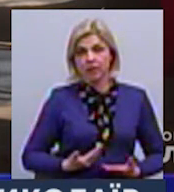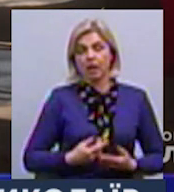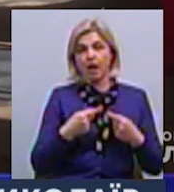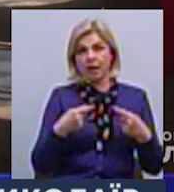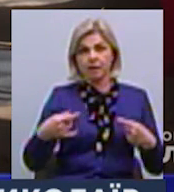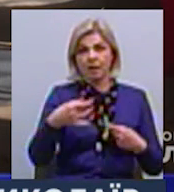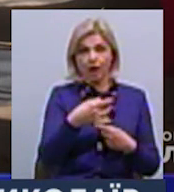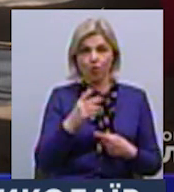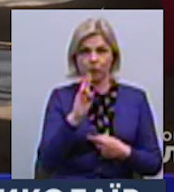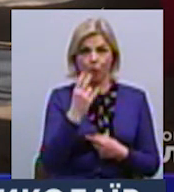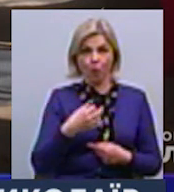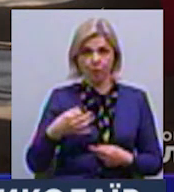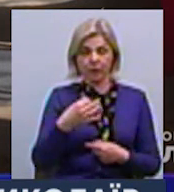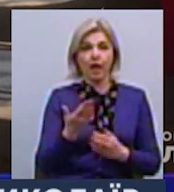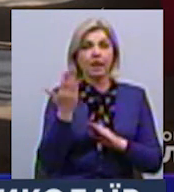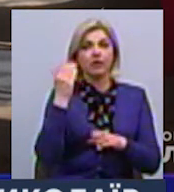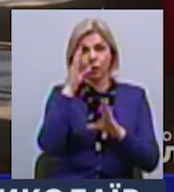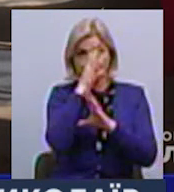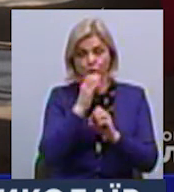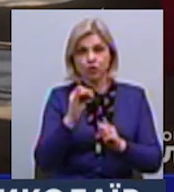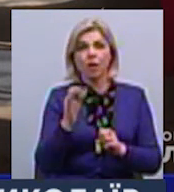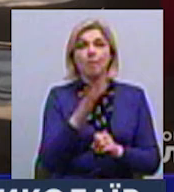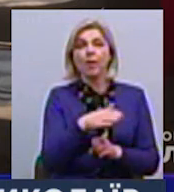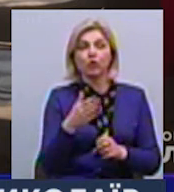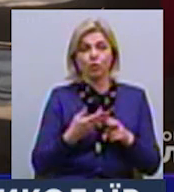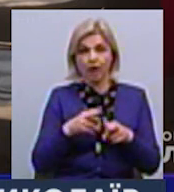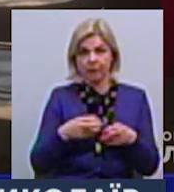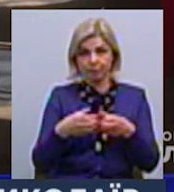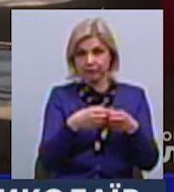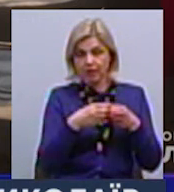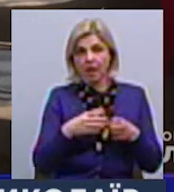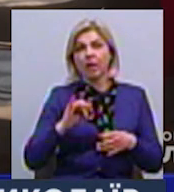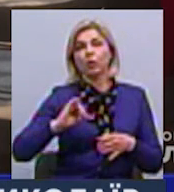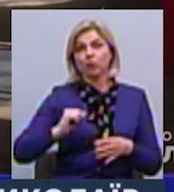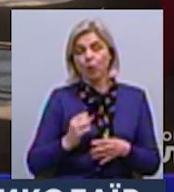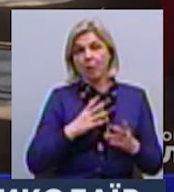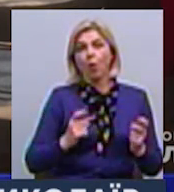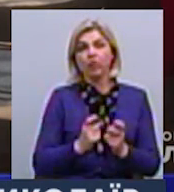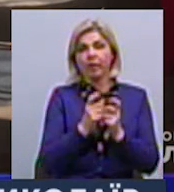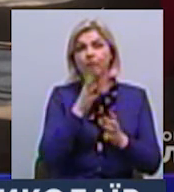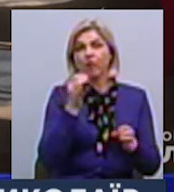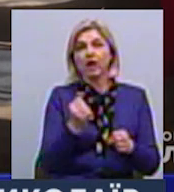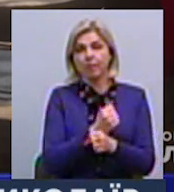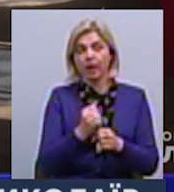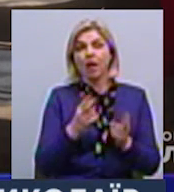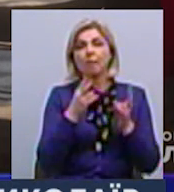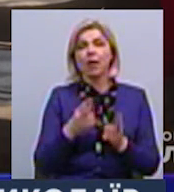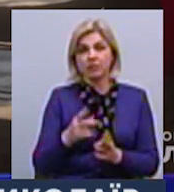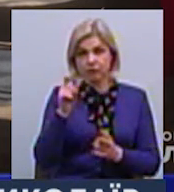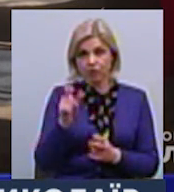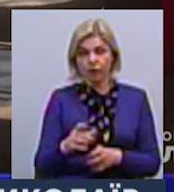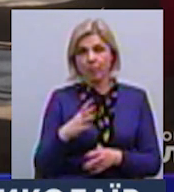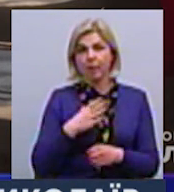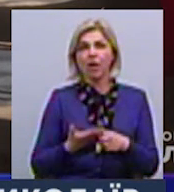Миколаївської області. Тієї ночі між ними та потерпілим, який був з другом, виник конфлікт. Під час бійки постраждалому були завдані